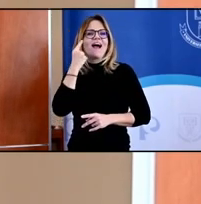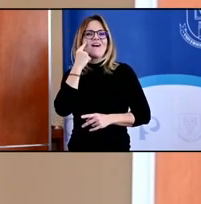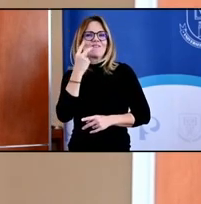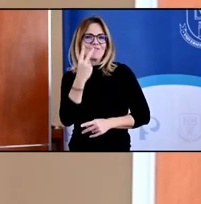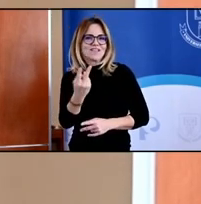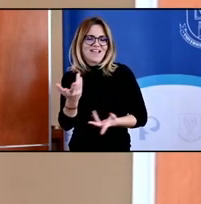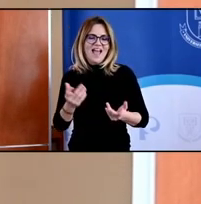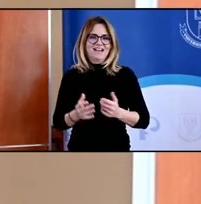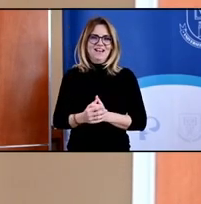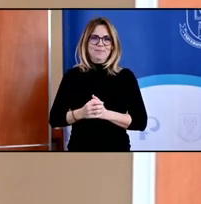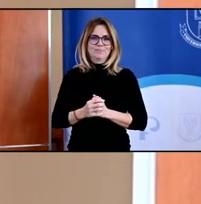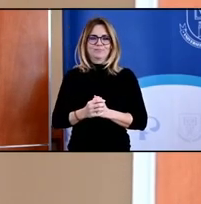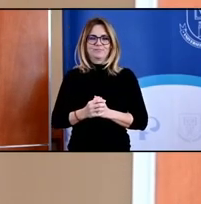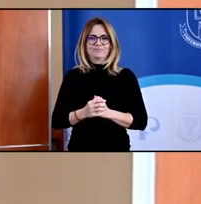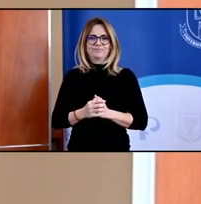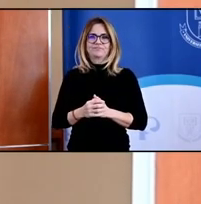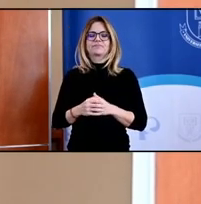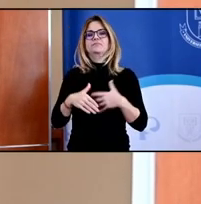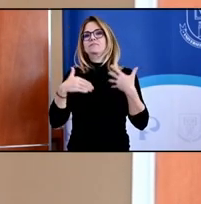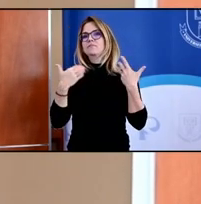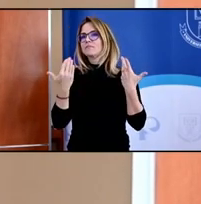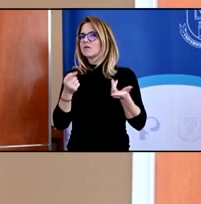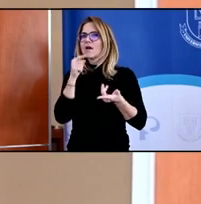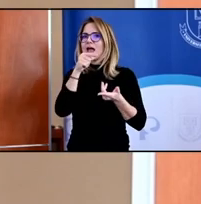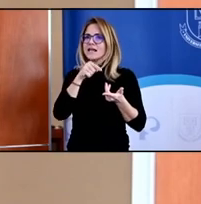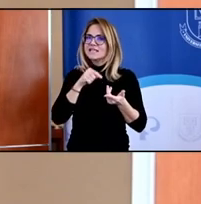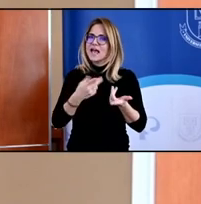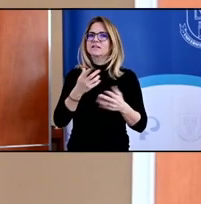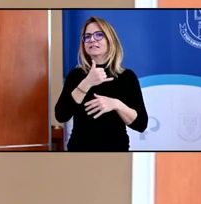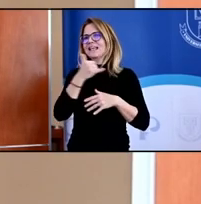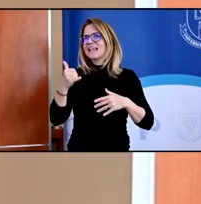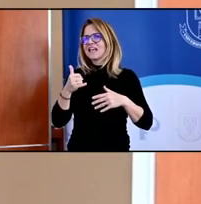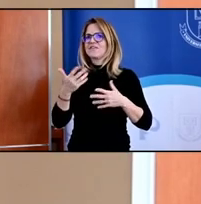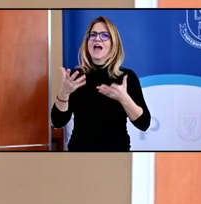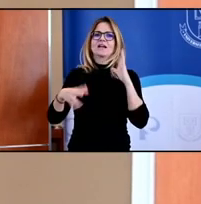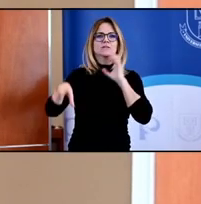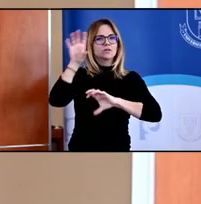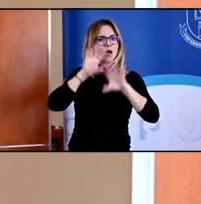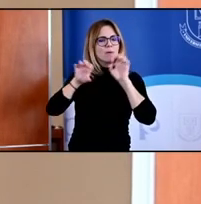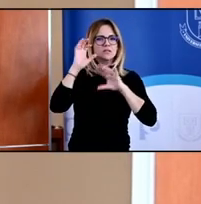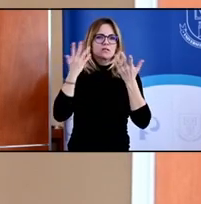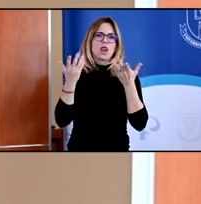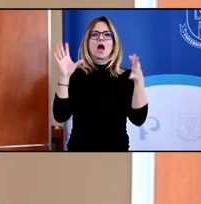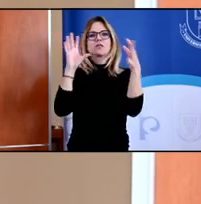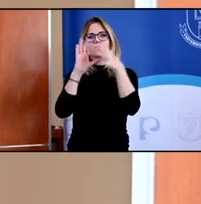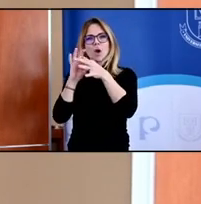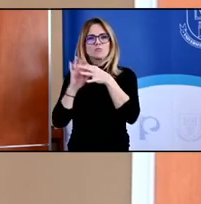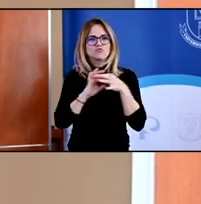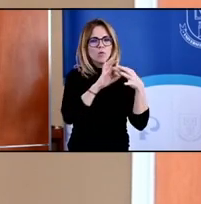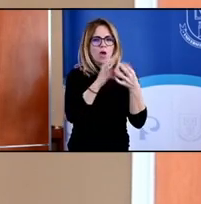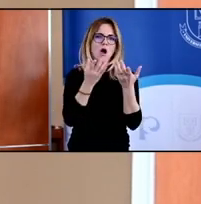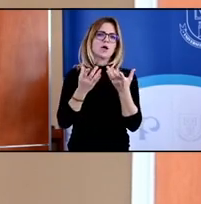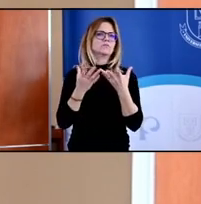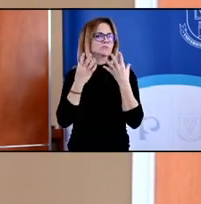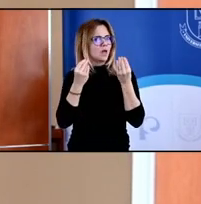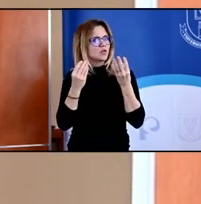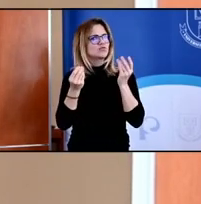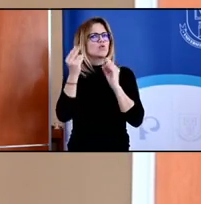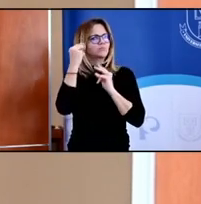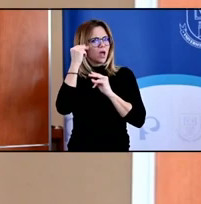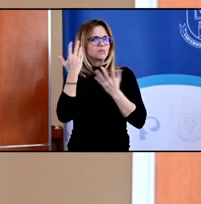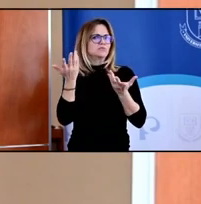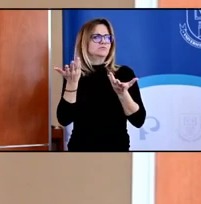úgyhogy ezekből a az évekből tapasztalatokból kapcsolatokból nagyon-nagyon sokat